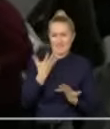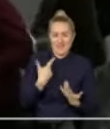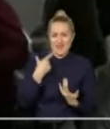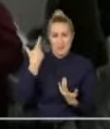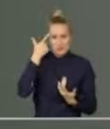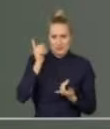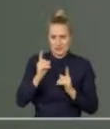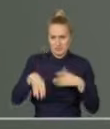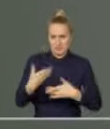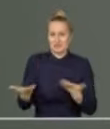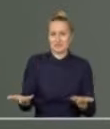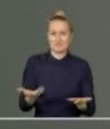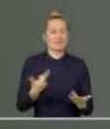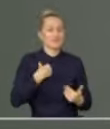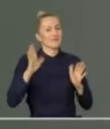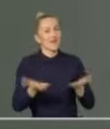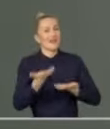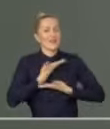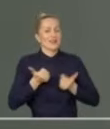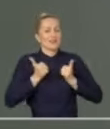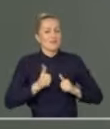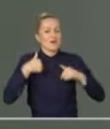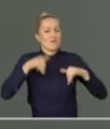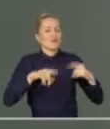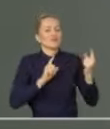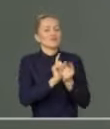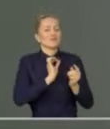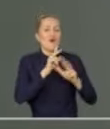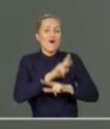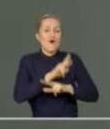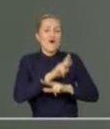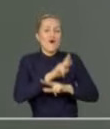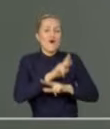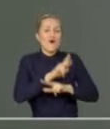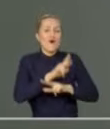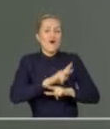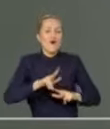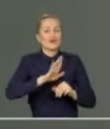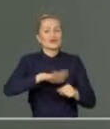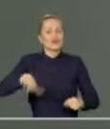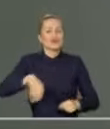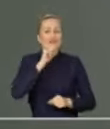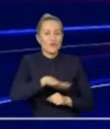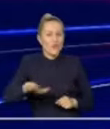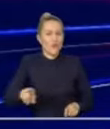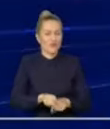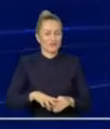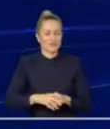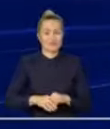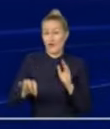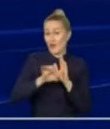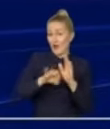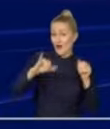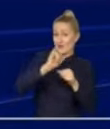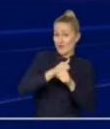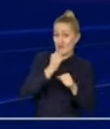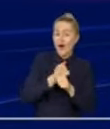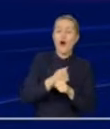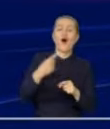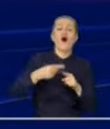szybko pójdzie. Będę spokojniejszy, że będę mógł się spotkać z rodziną, z dziećmi, z wnukami. Od piątku w reżimie